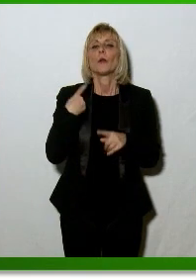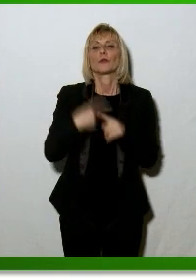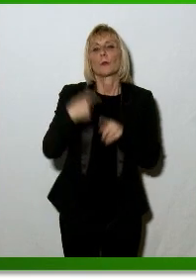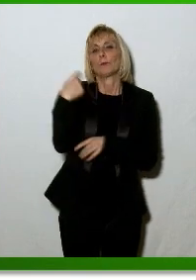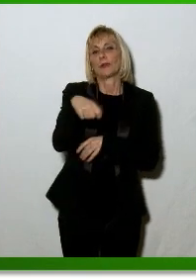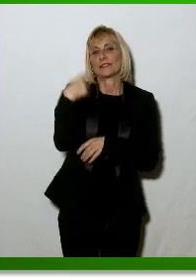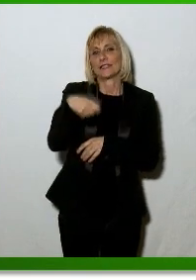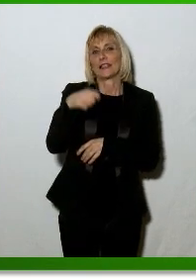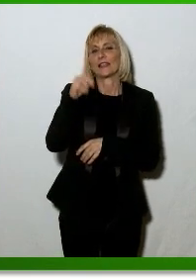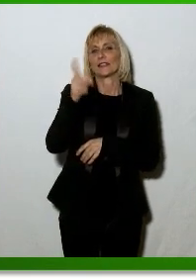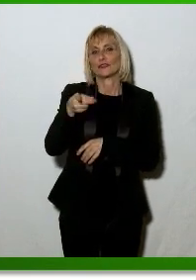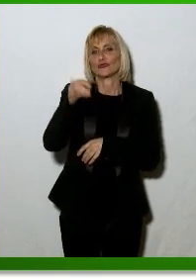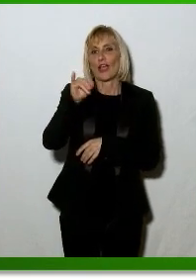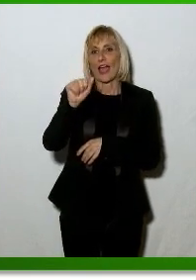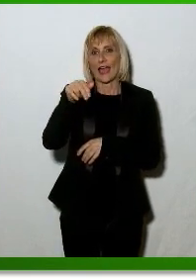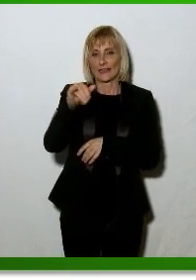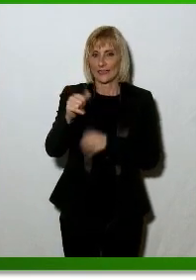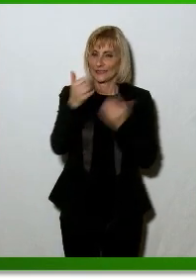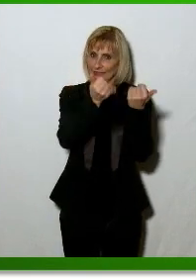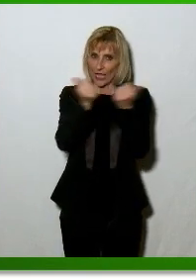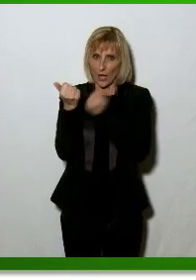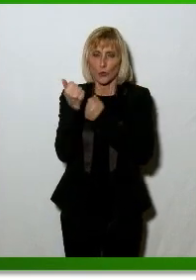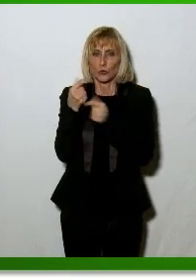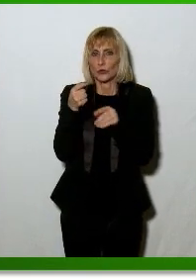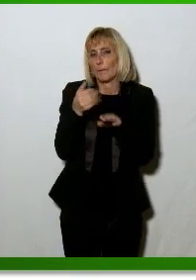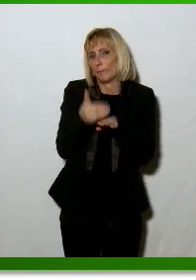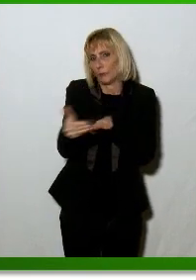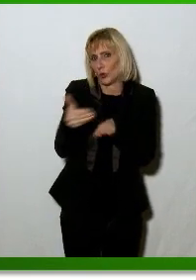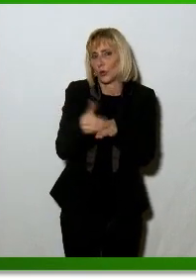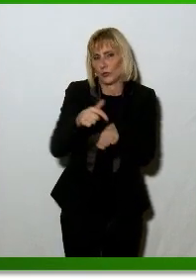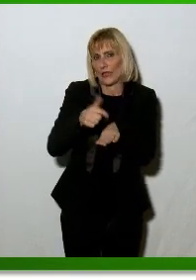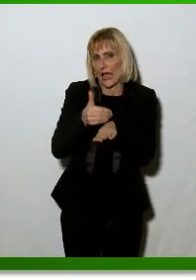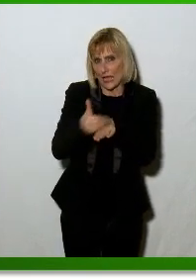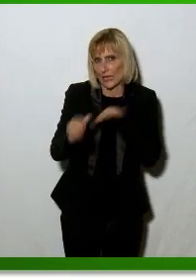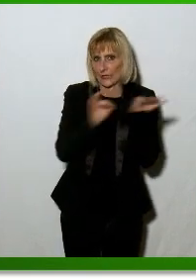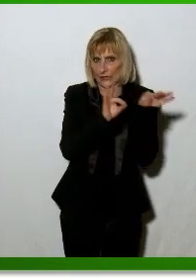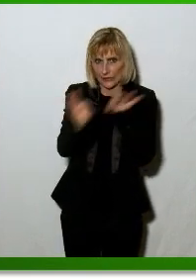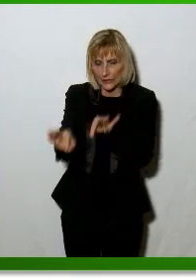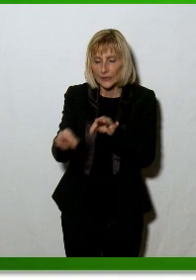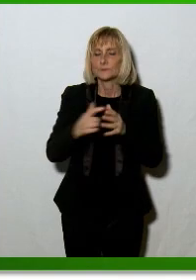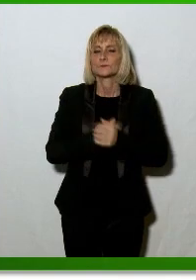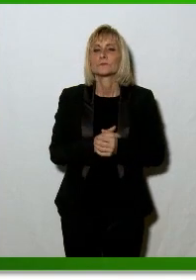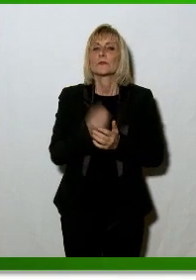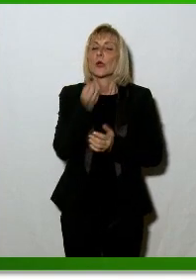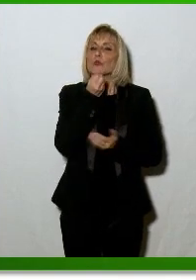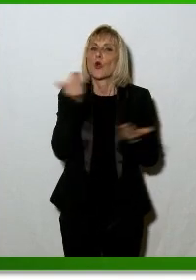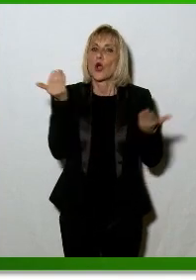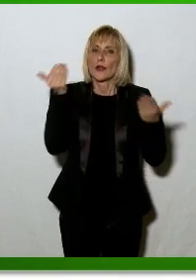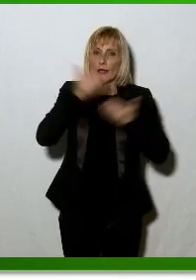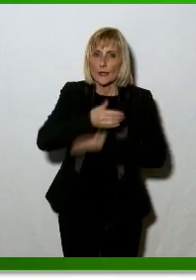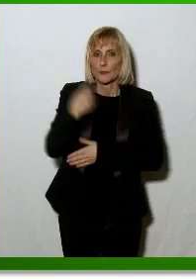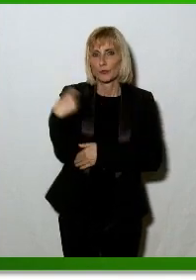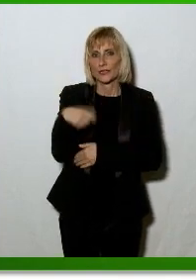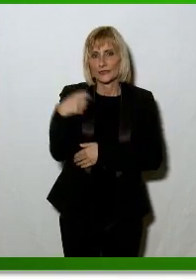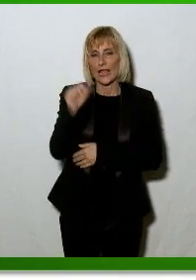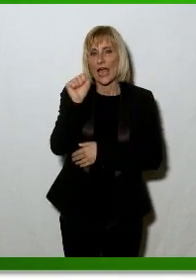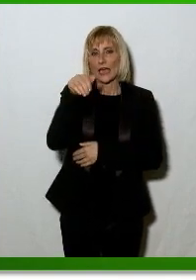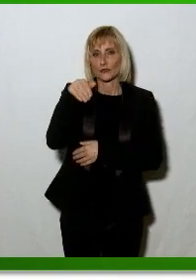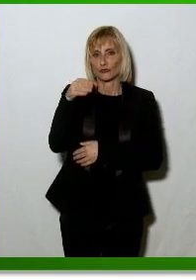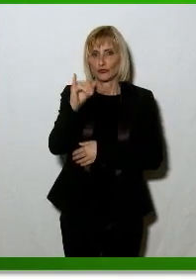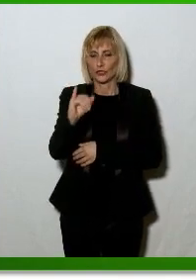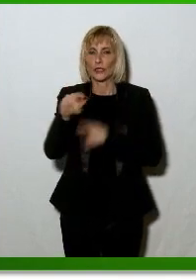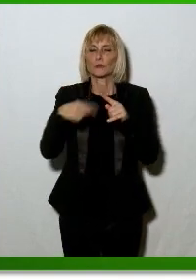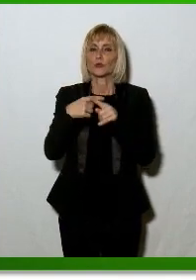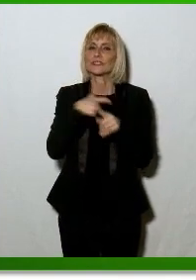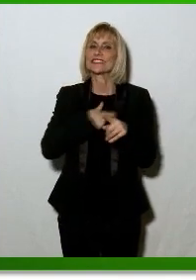Toscana Eugenio Giani che ci raggiungerà nel corso del pomeriggio buonasera al presidente di Anci e sindaco